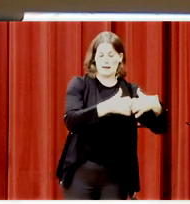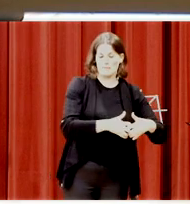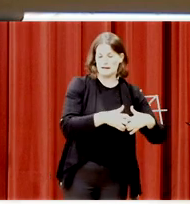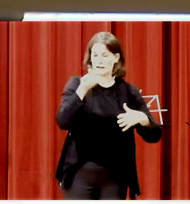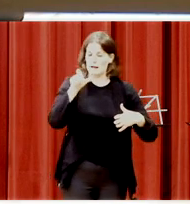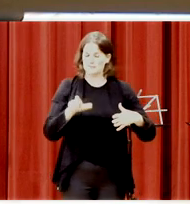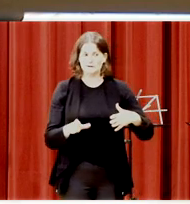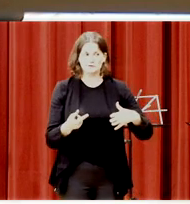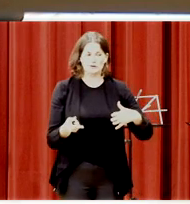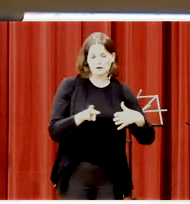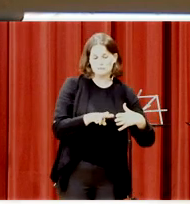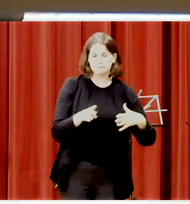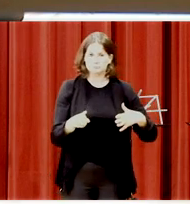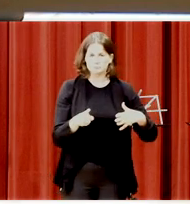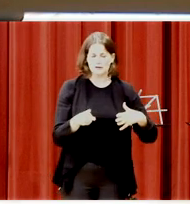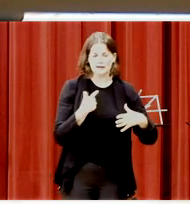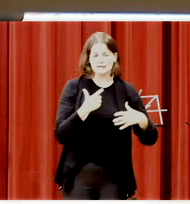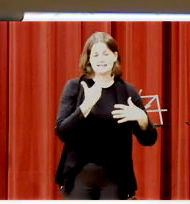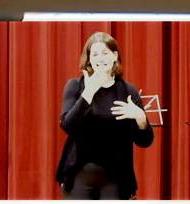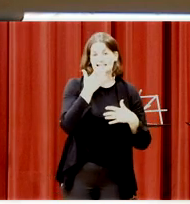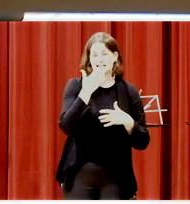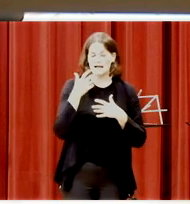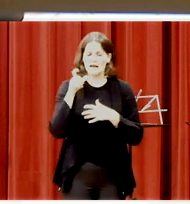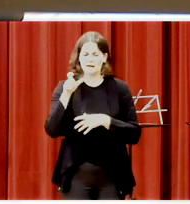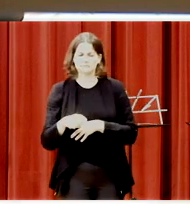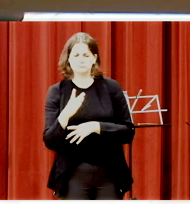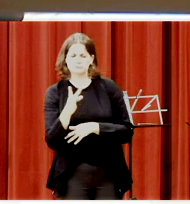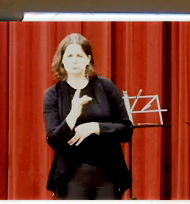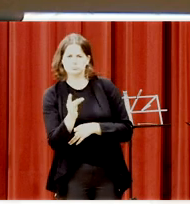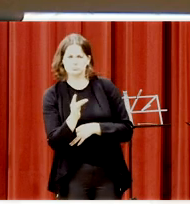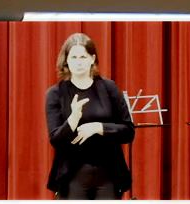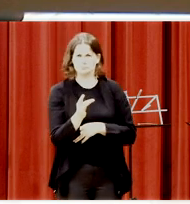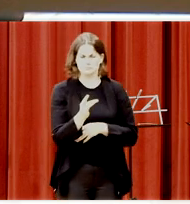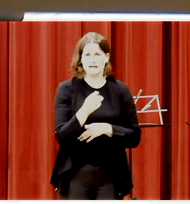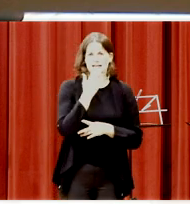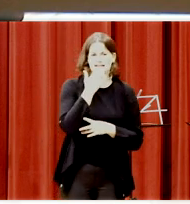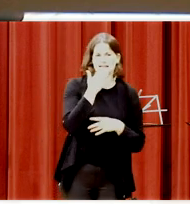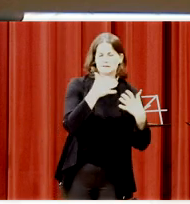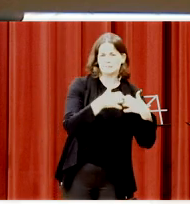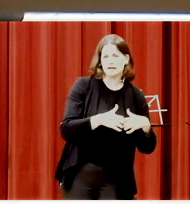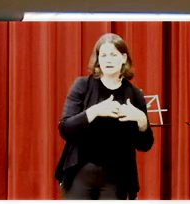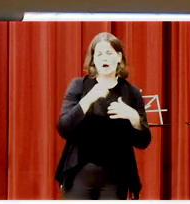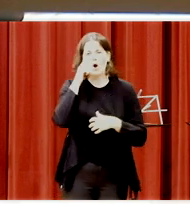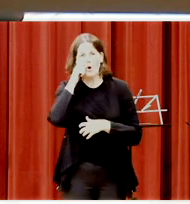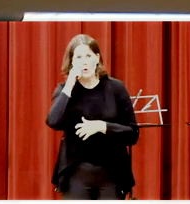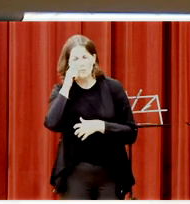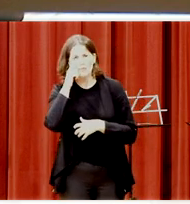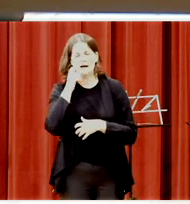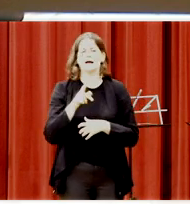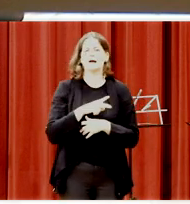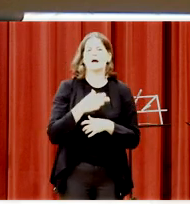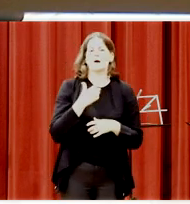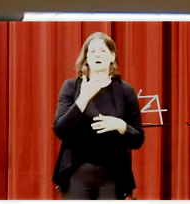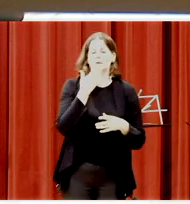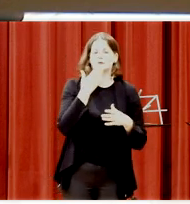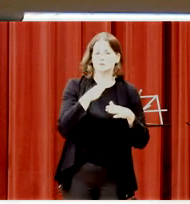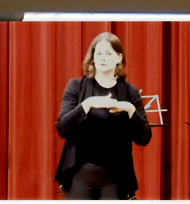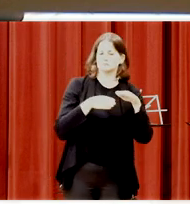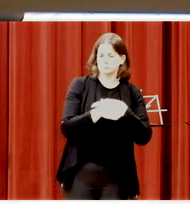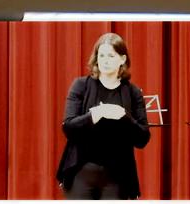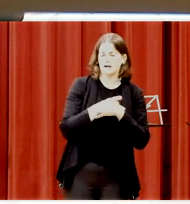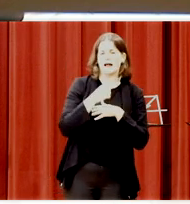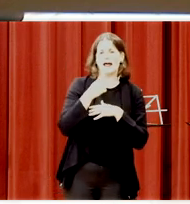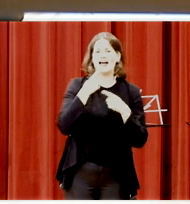passar aquest test o no ho pots passar. No? Això va passar, aquest test surt al 1940. Després tenim aquí